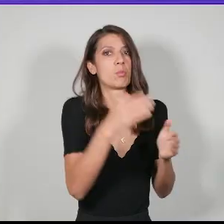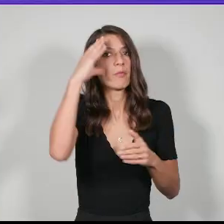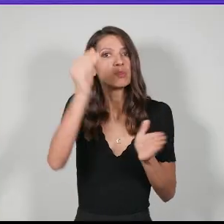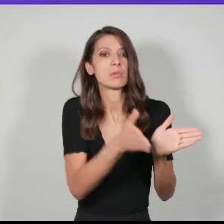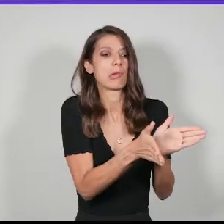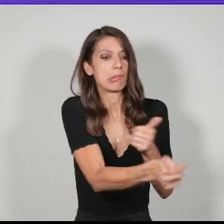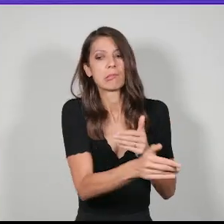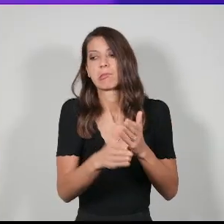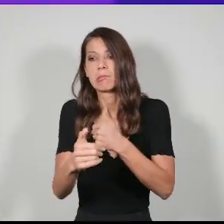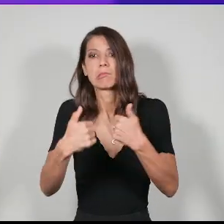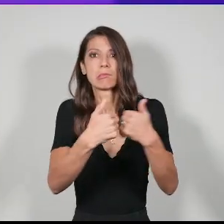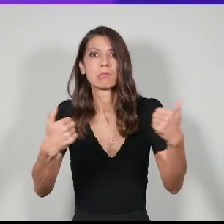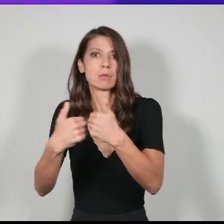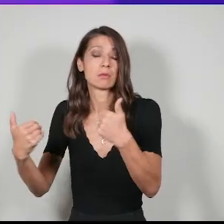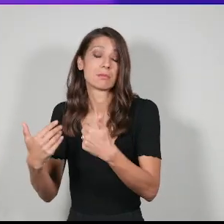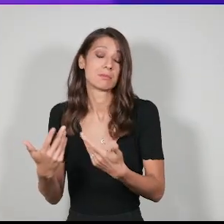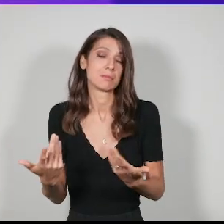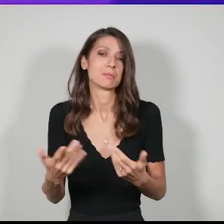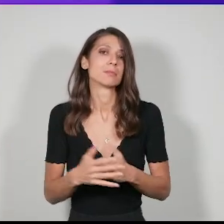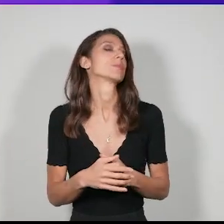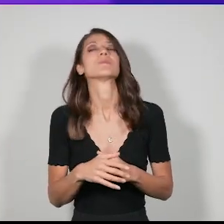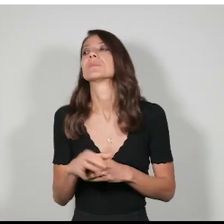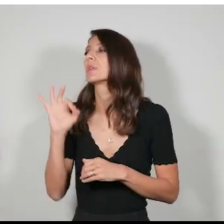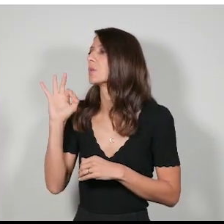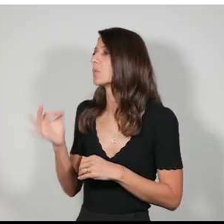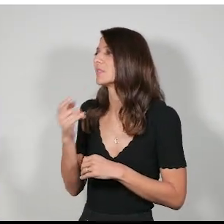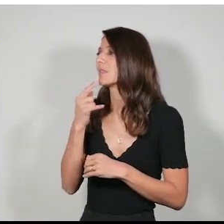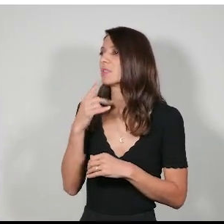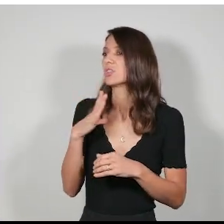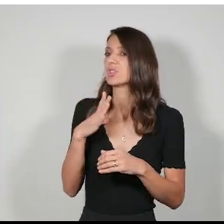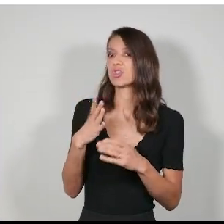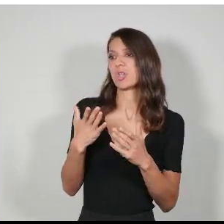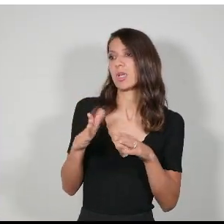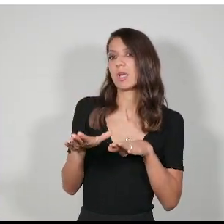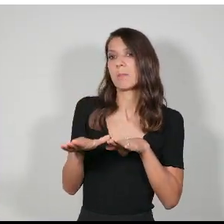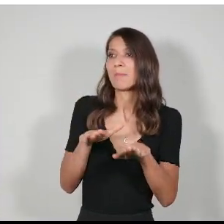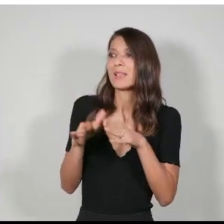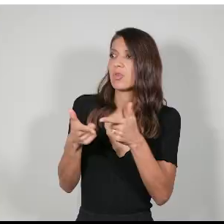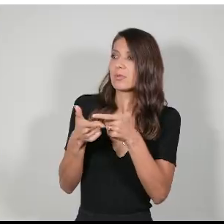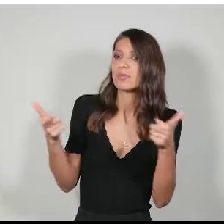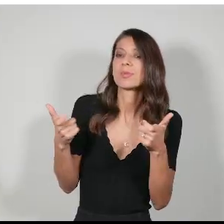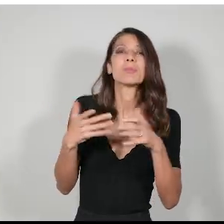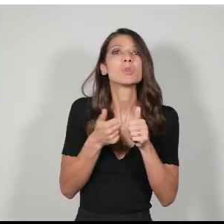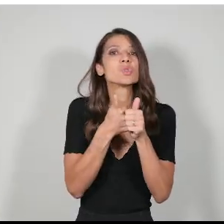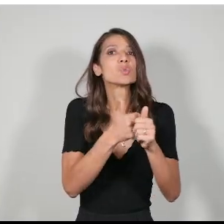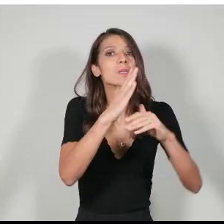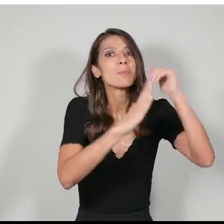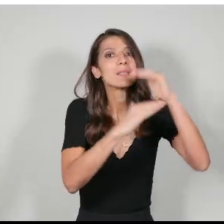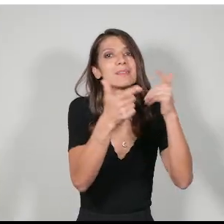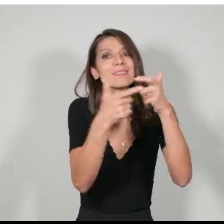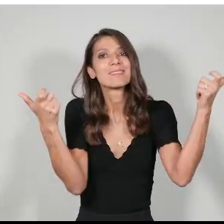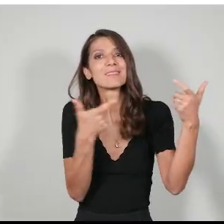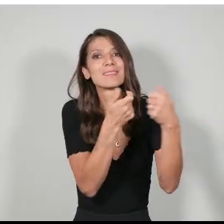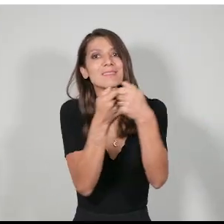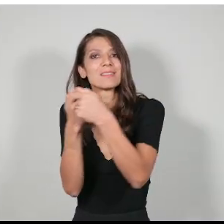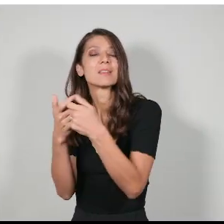qui est intéressant, c'est qu'on voit qu'il y a il y a une diversité d'approches, d'attendus aussi, mais qui correspond à la diversité du métier aujourd'hui. Oui. Et alors,